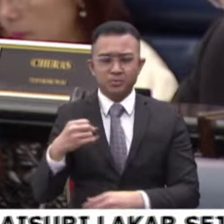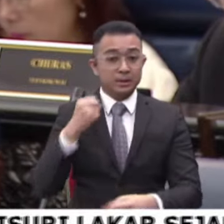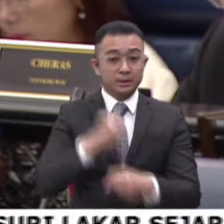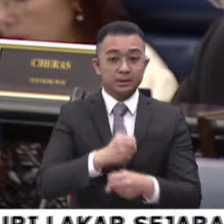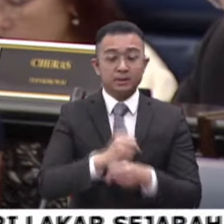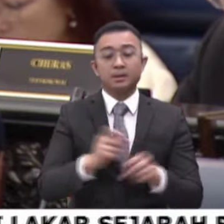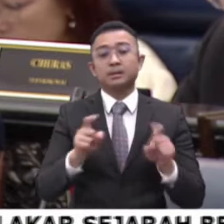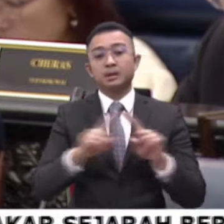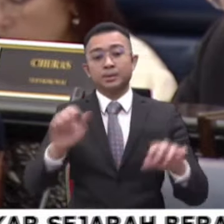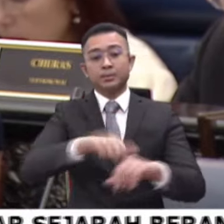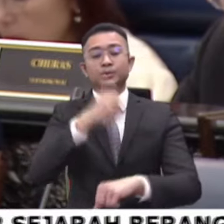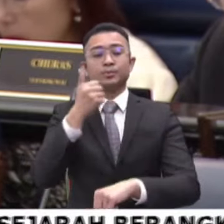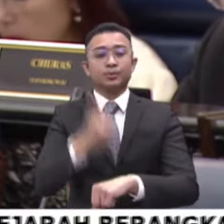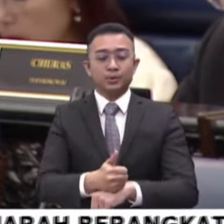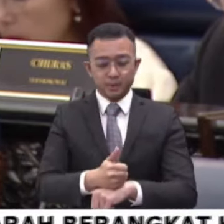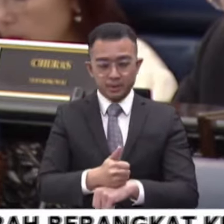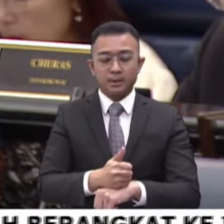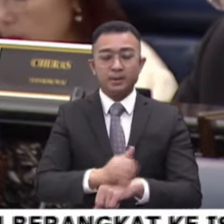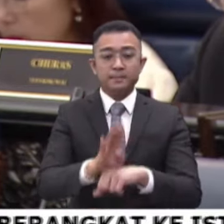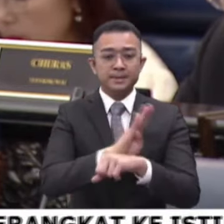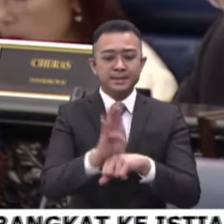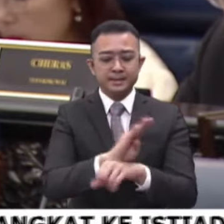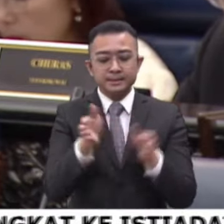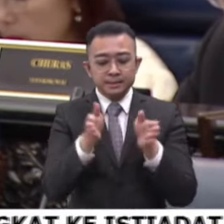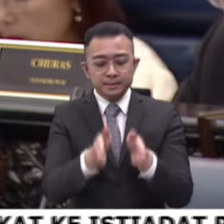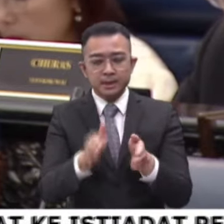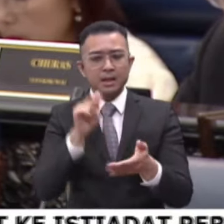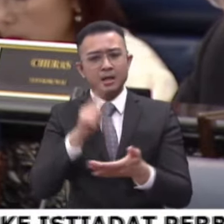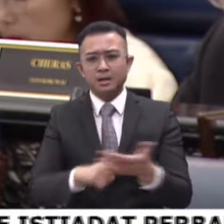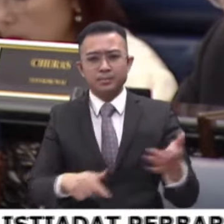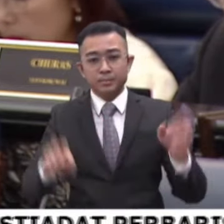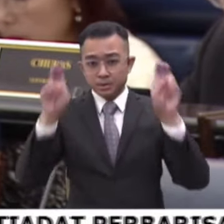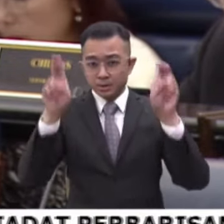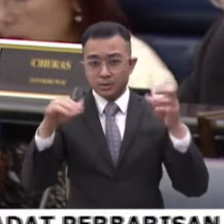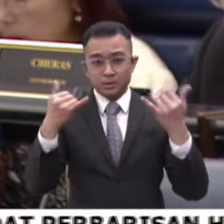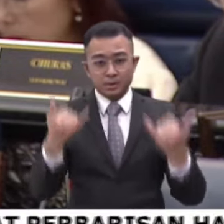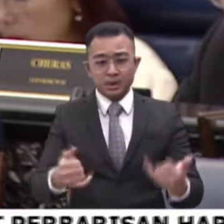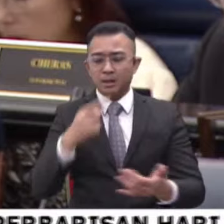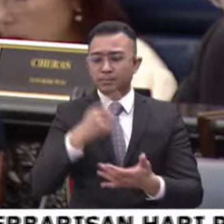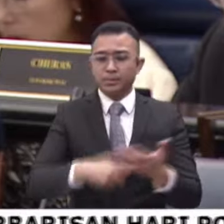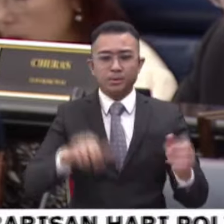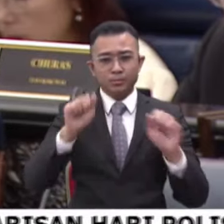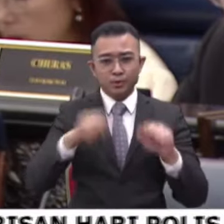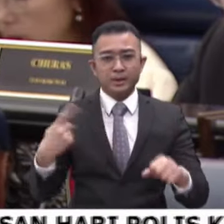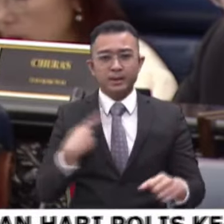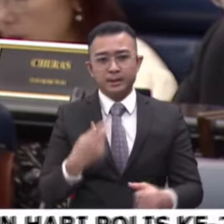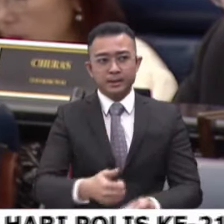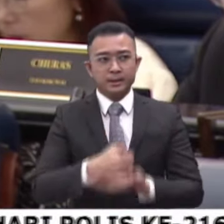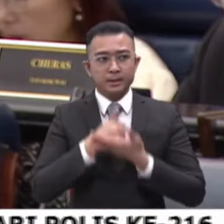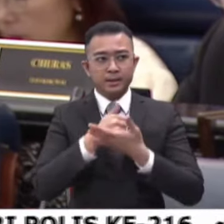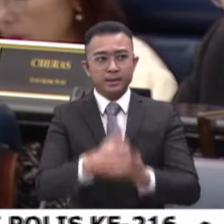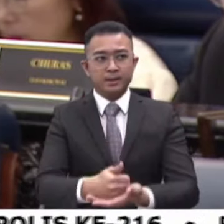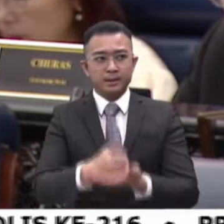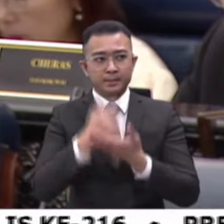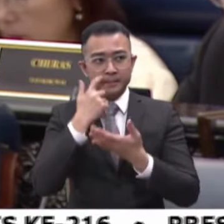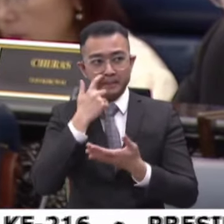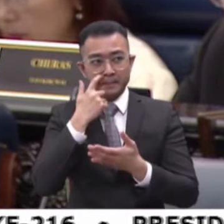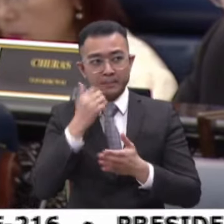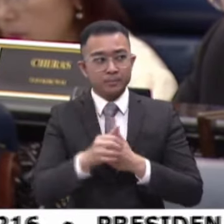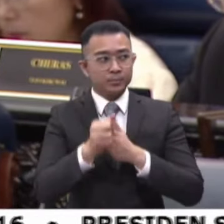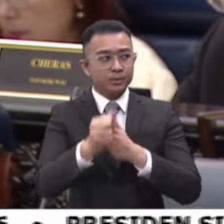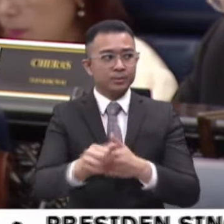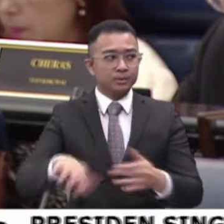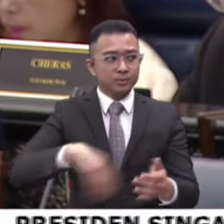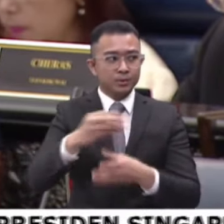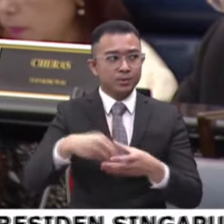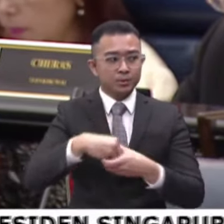tetapi telah menubuhkan perniagaan kecilnya. Apa status mereka? Apa yang boleh kita buat untuk bantu bela mereka, bimbing